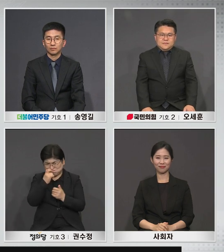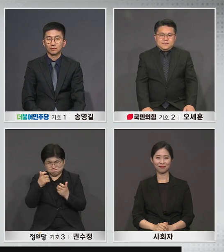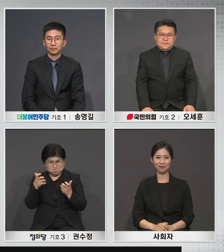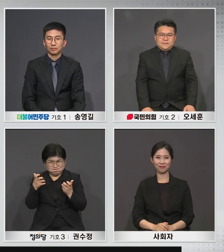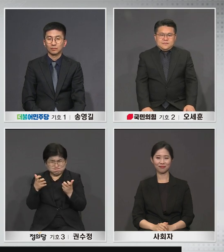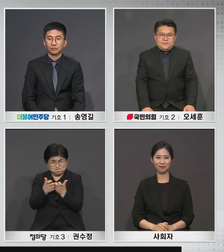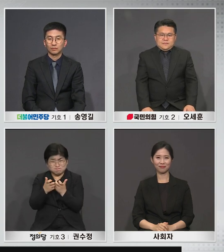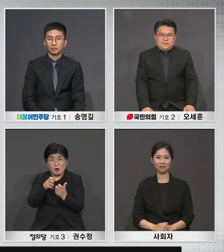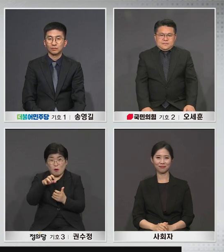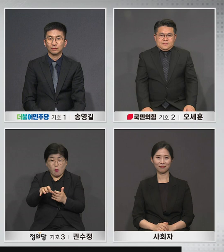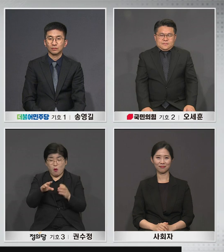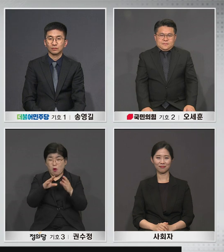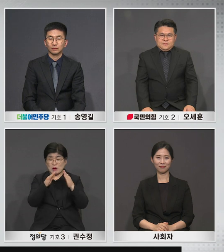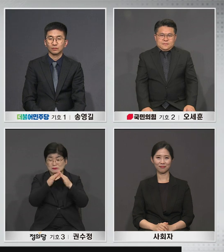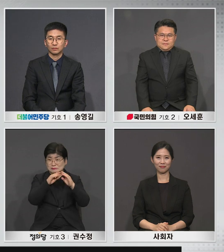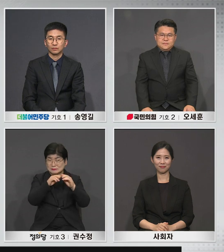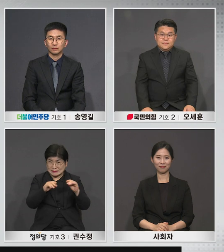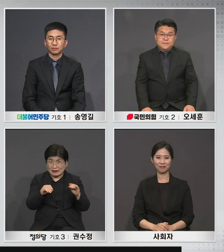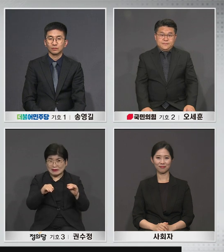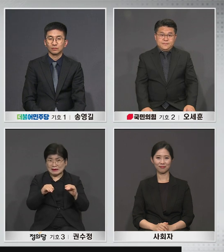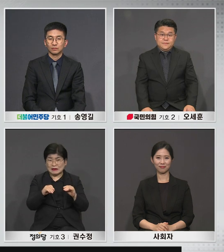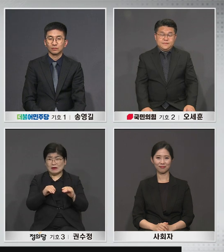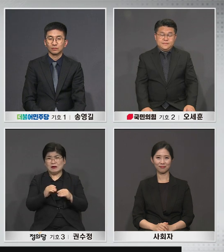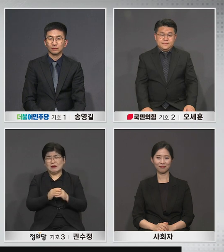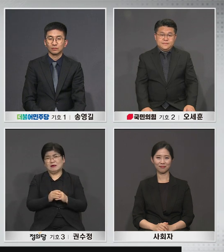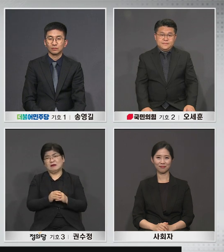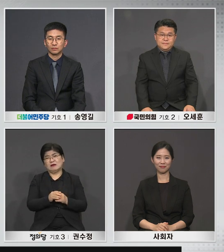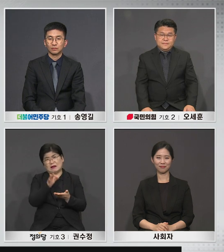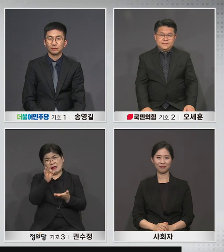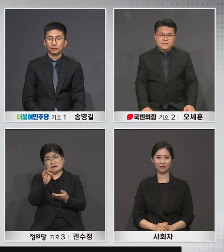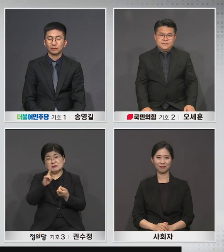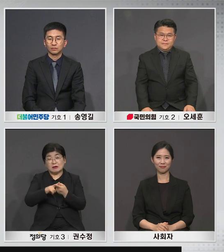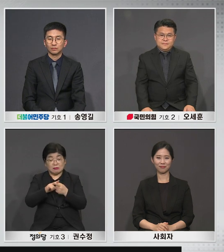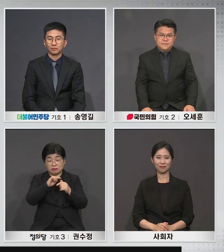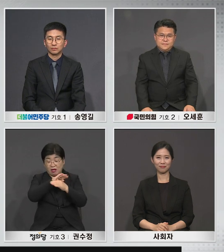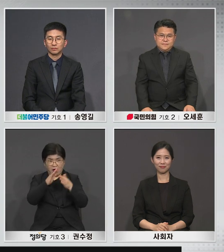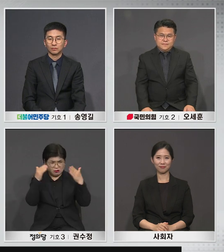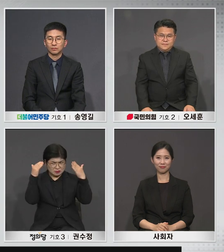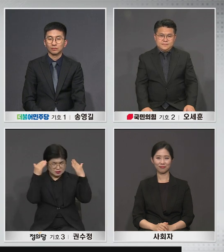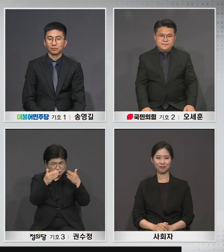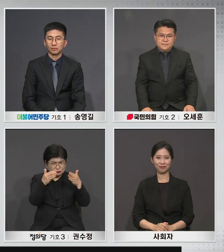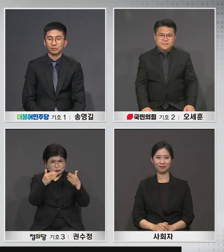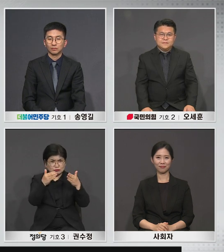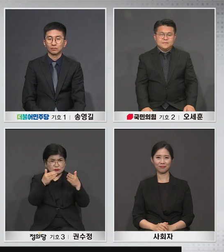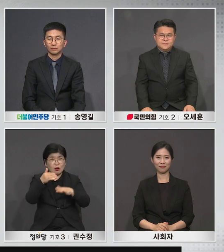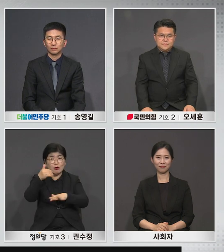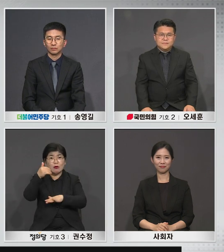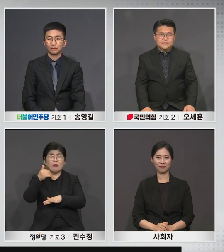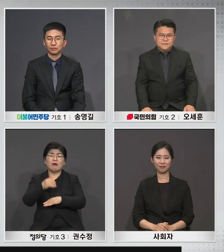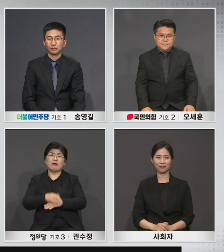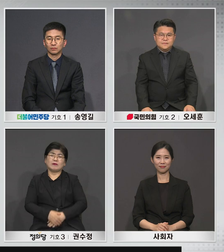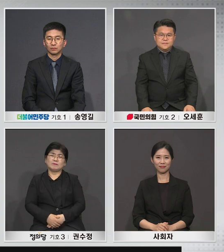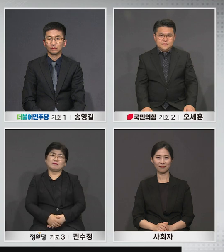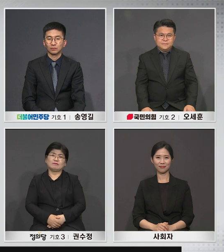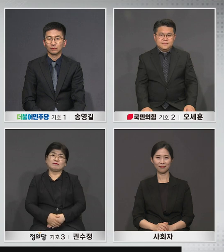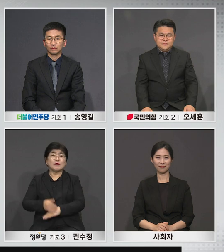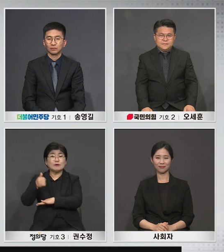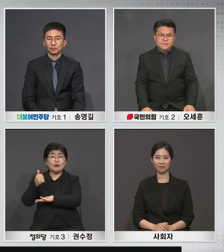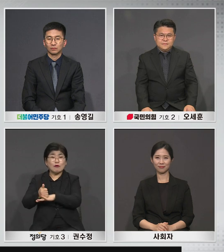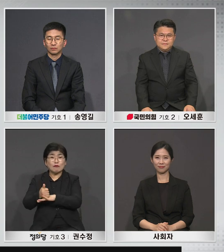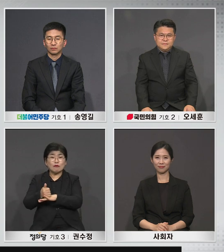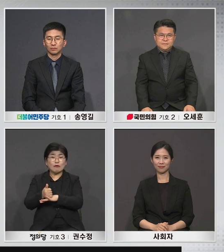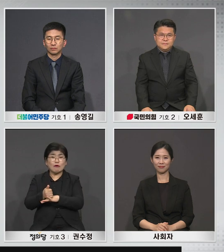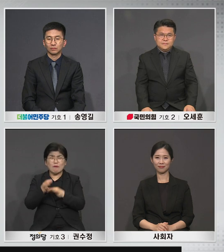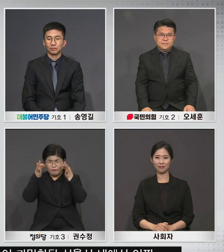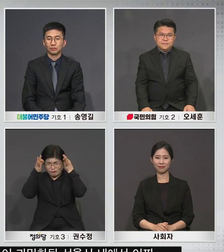어찌 보면 부동산과 땀, 땅의 가치에 대해서 너무나 집중되어 있고 그것에 매몰되어 있는 지경입니다. 그렇기 때문에 땀 흘려